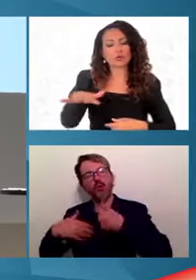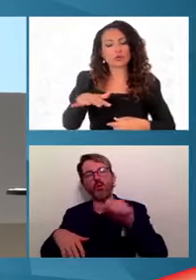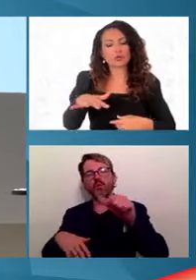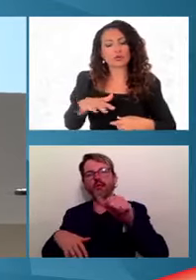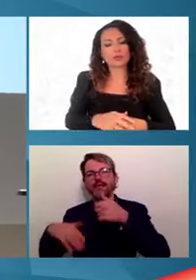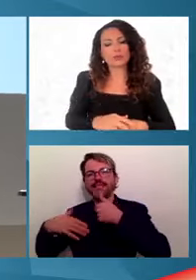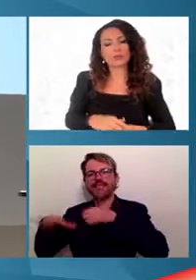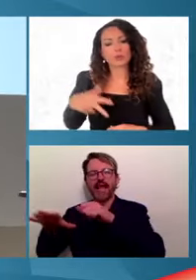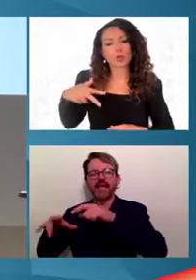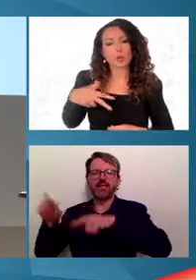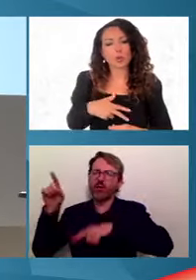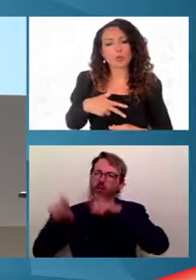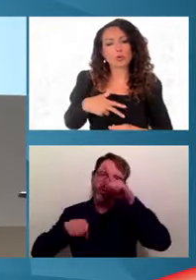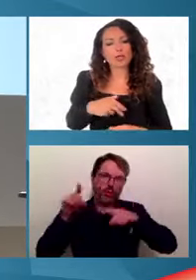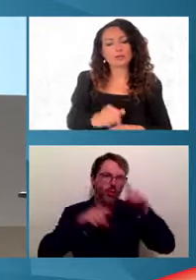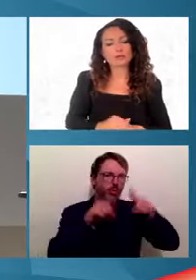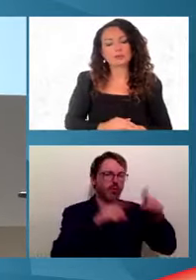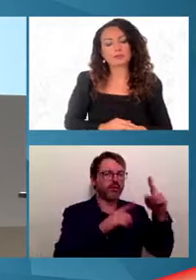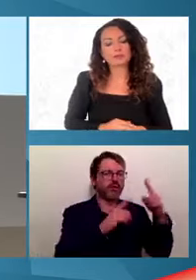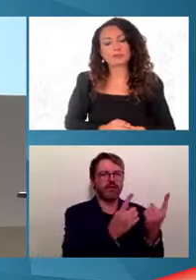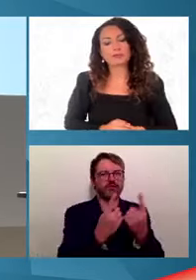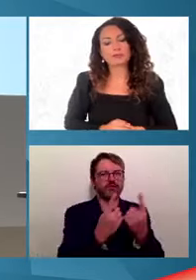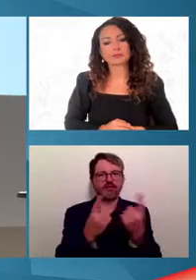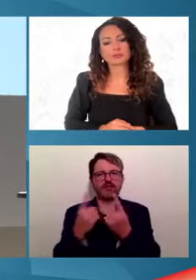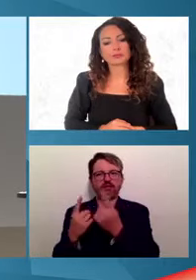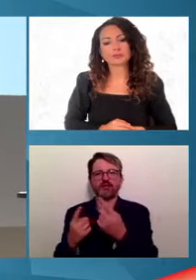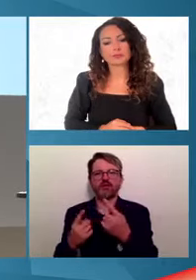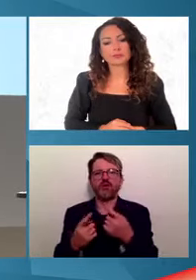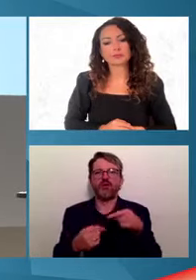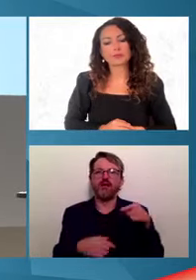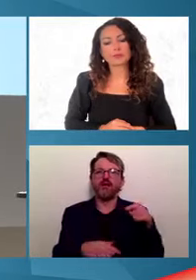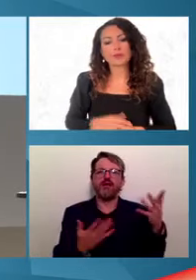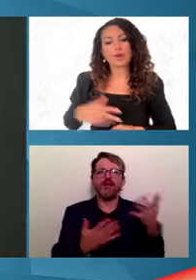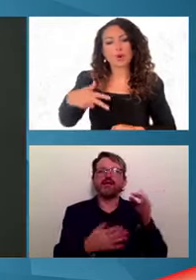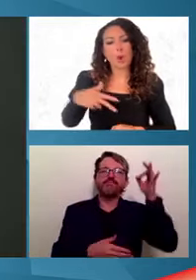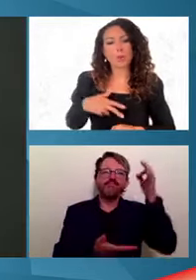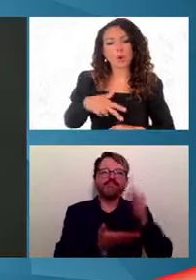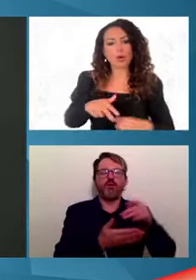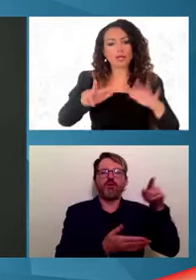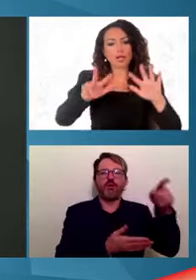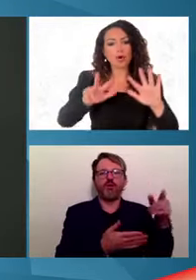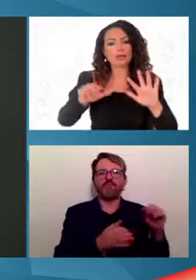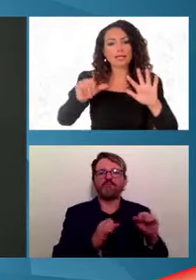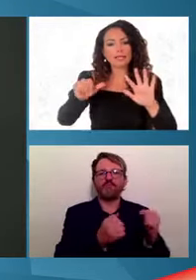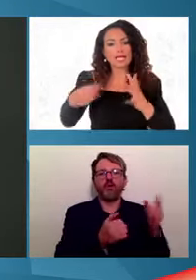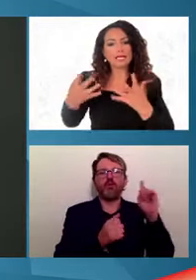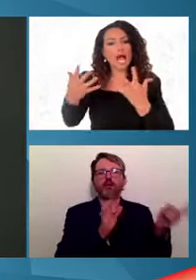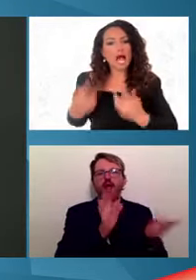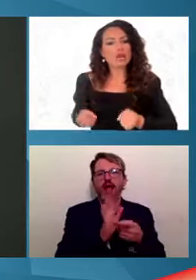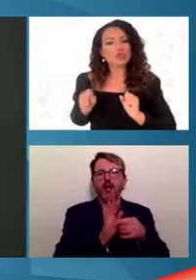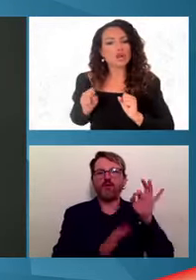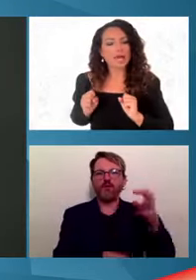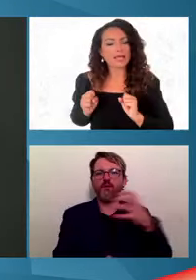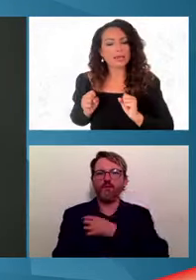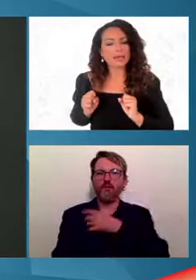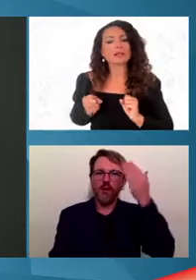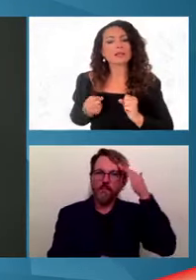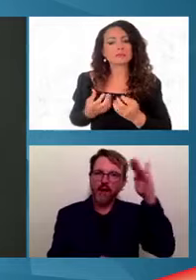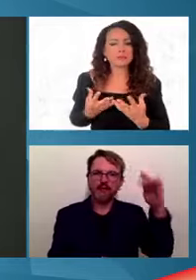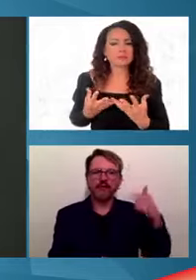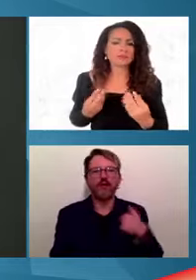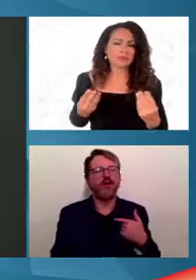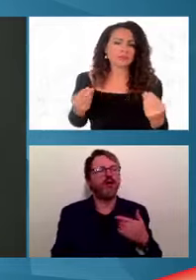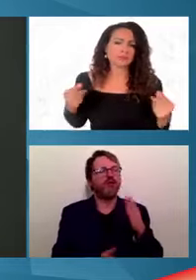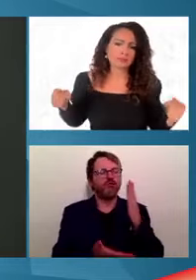unterschiedliche Situationen, die vor Ort zu bewältigen sind und auch Herausforderungen für den Bürgermeister. Und es ist mir völlig bewusst